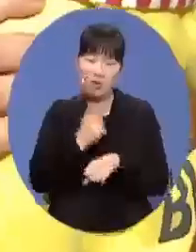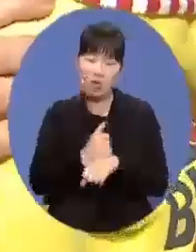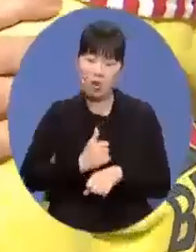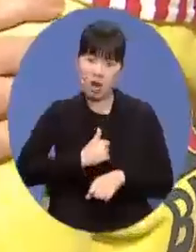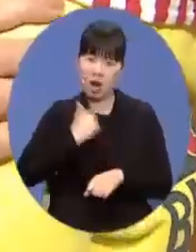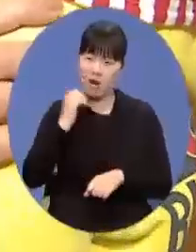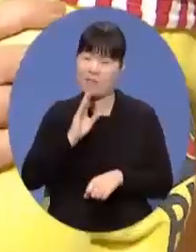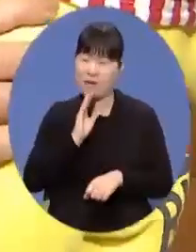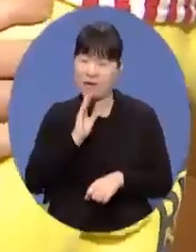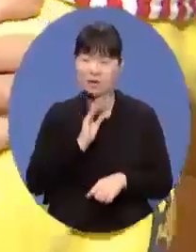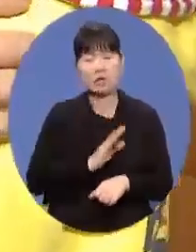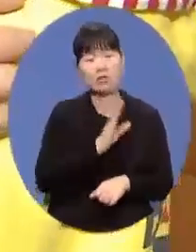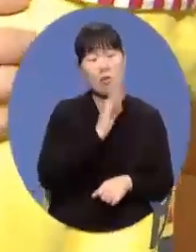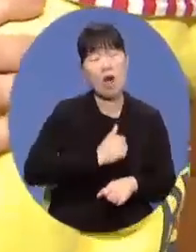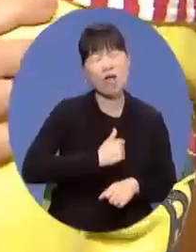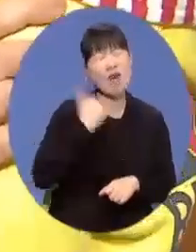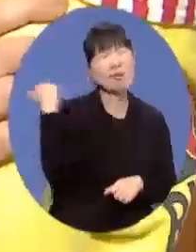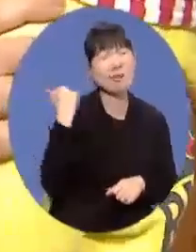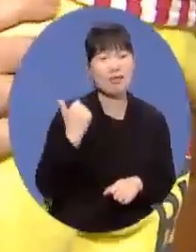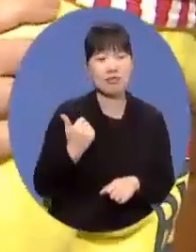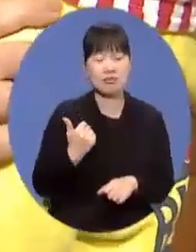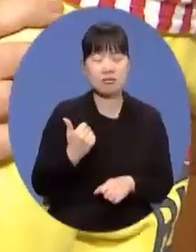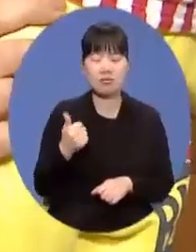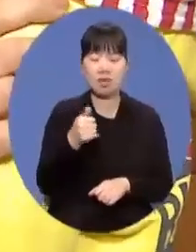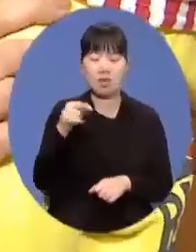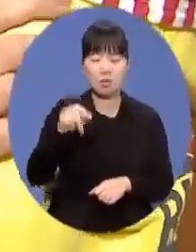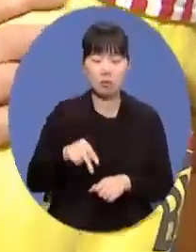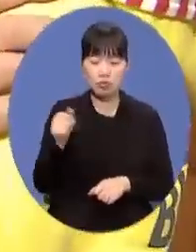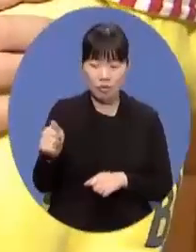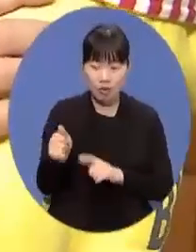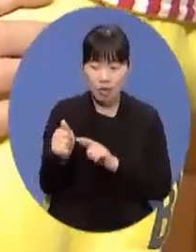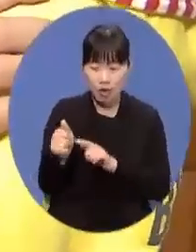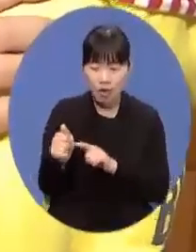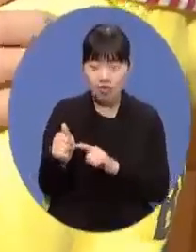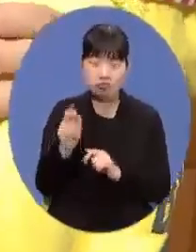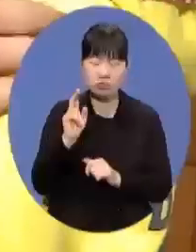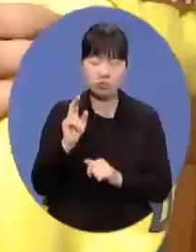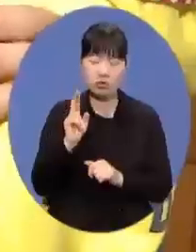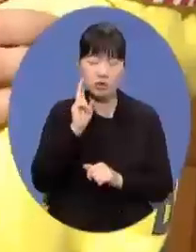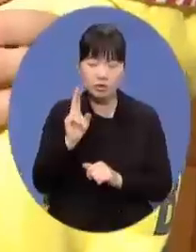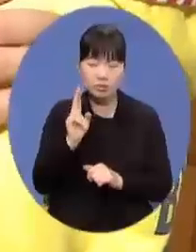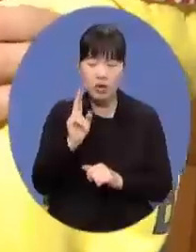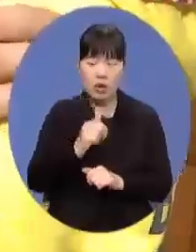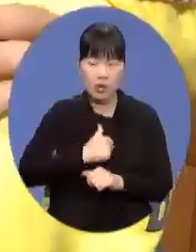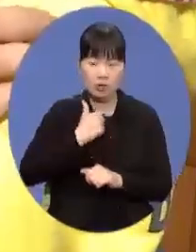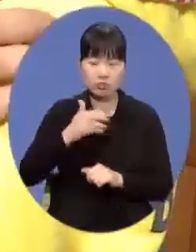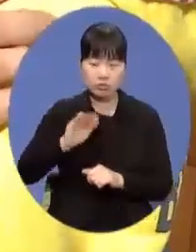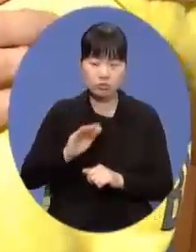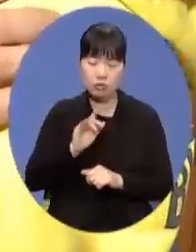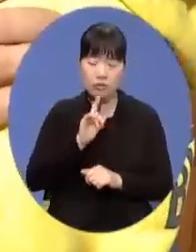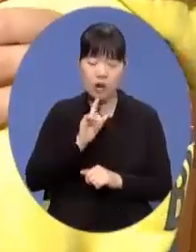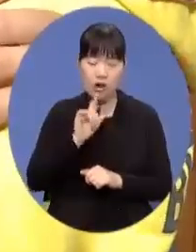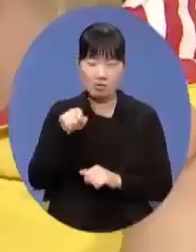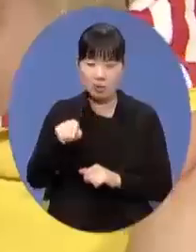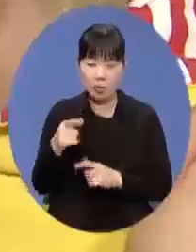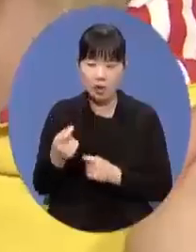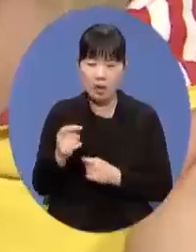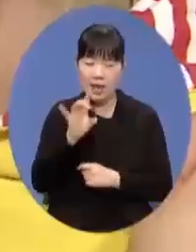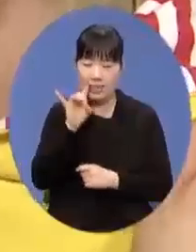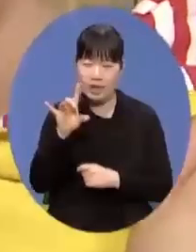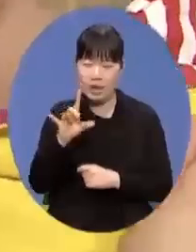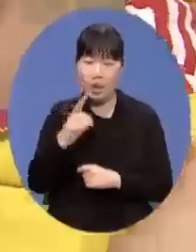화나! 휘수야, 아무리 그래도 그런 말 하는 거 아니야. 엄마한테도 그렇지만